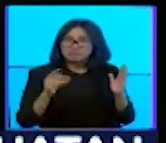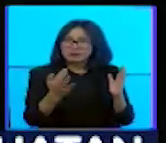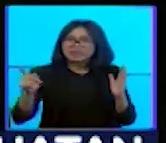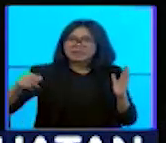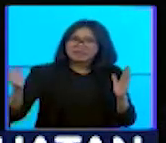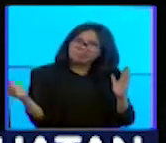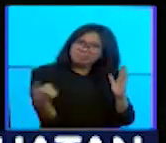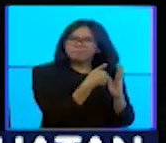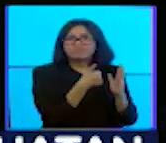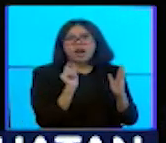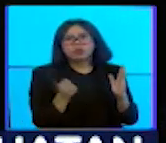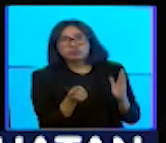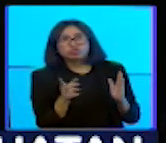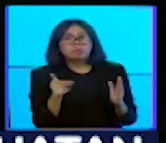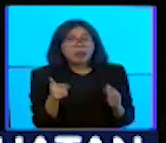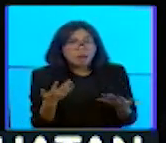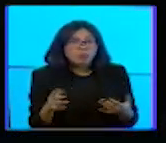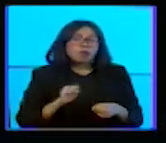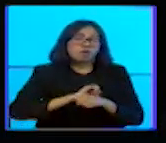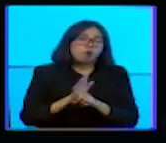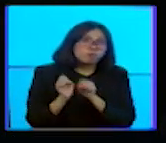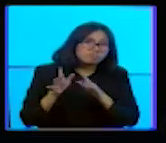dan meminimalisir mobilisasi.